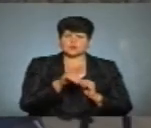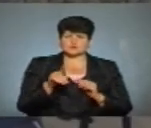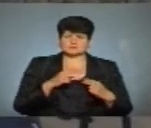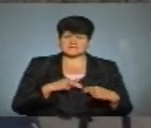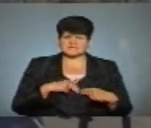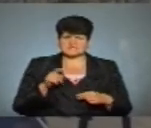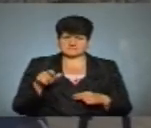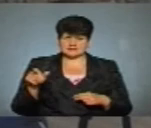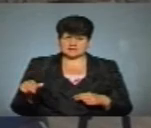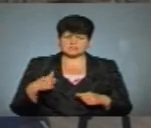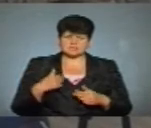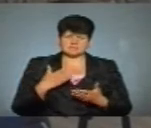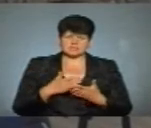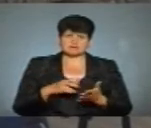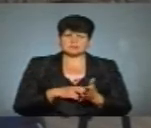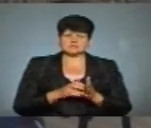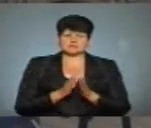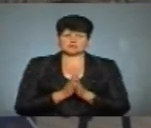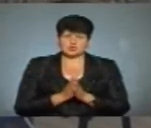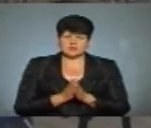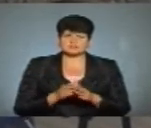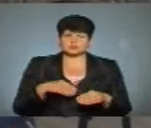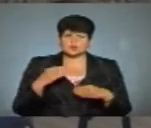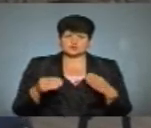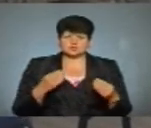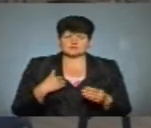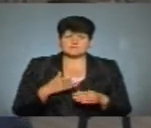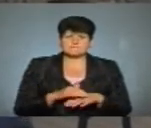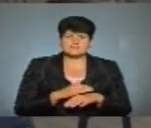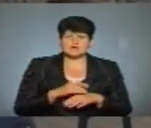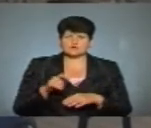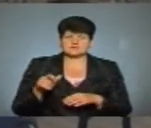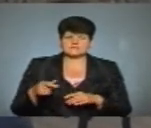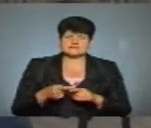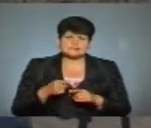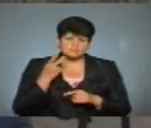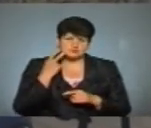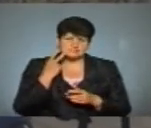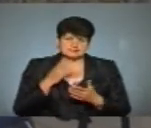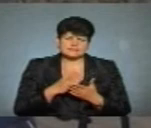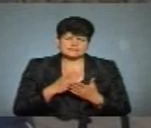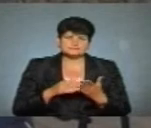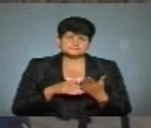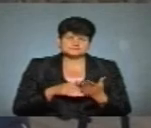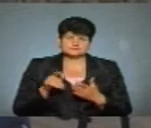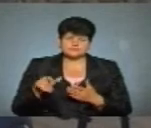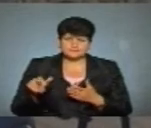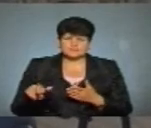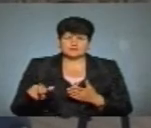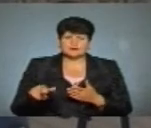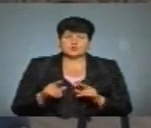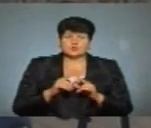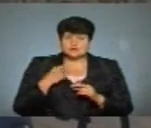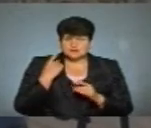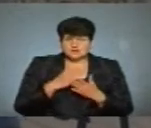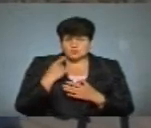працівник. Ми маємо листи прохання і розносимо нашим благодійникам. Це є постійні благодійники Карітасу, це є навіть